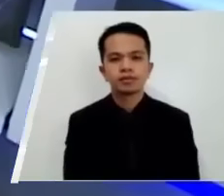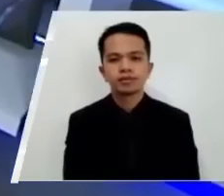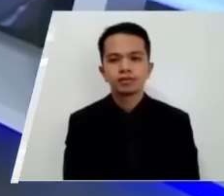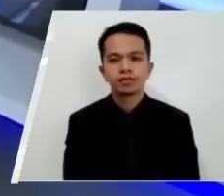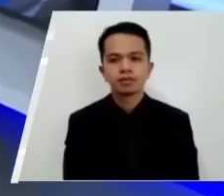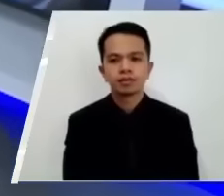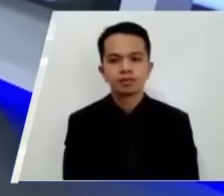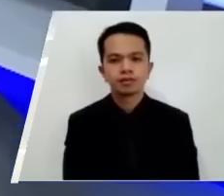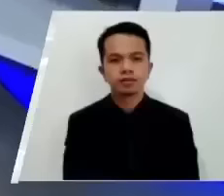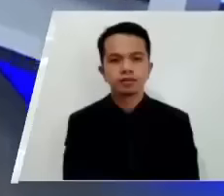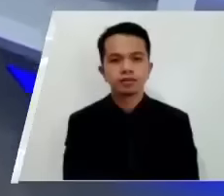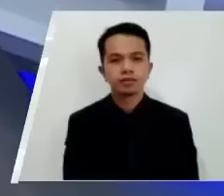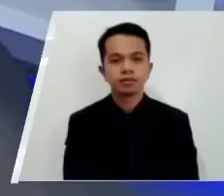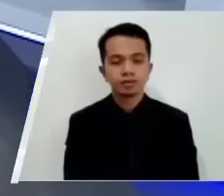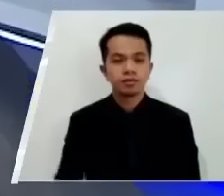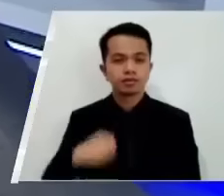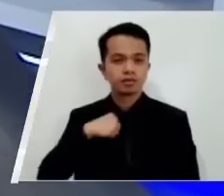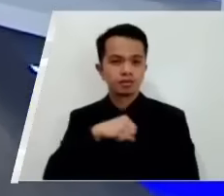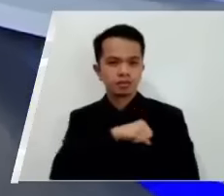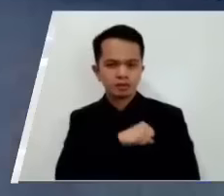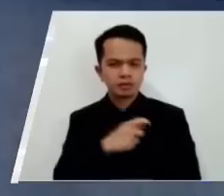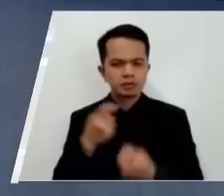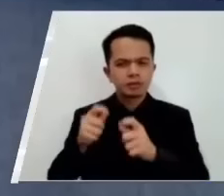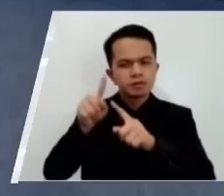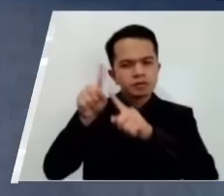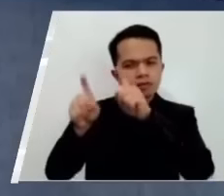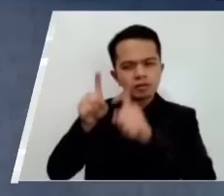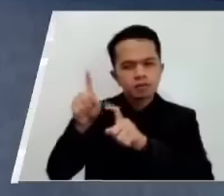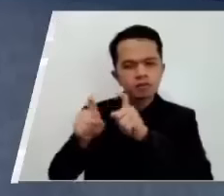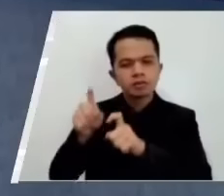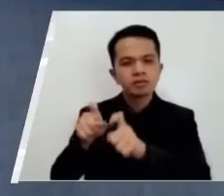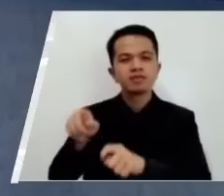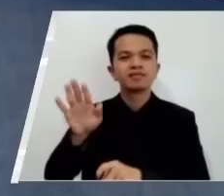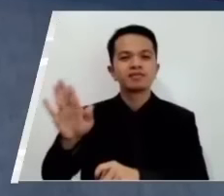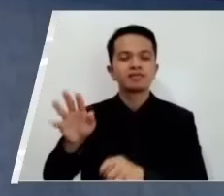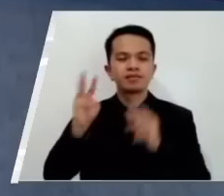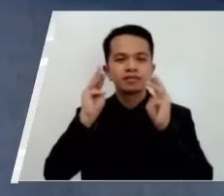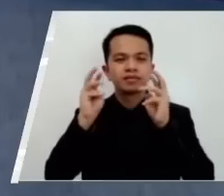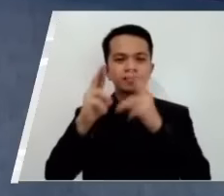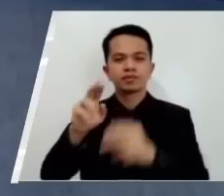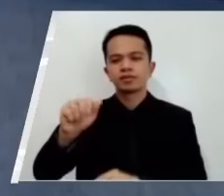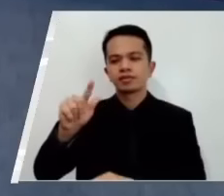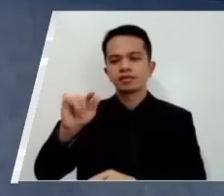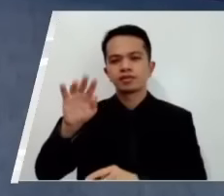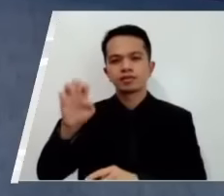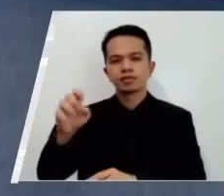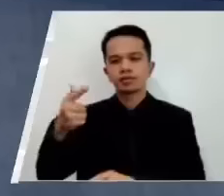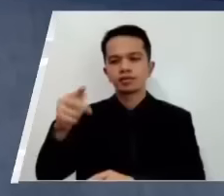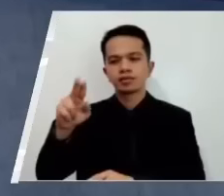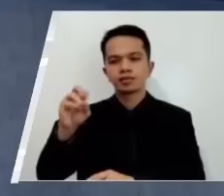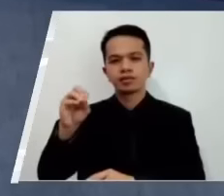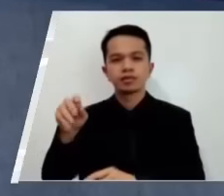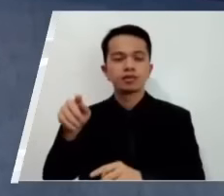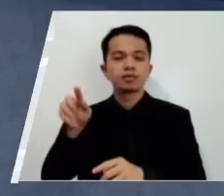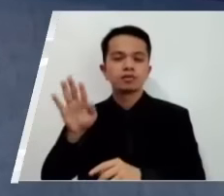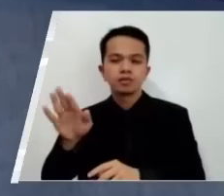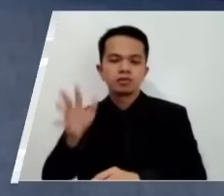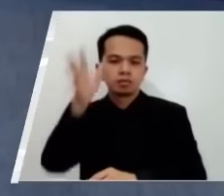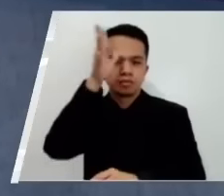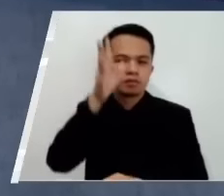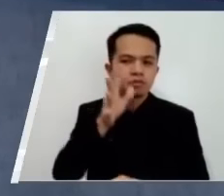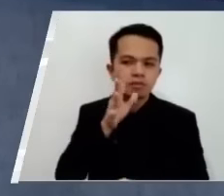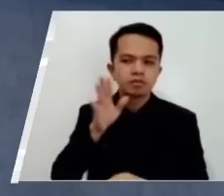Inisa-isa ng mga senador ang mga butas sa salaysay ni Bamban Mayor Alice Guo tungkol sa kanyang mga magulang, mga kapatid at